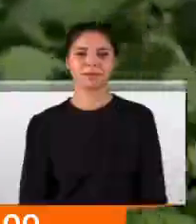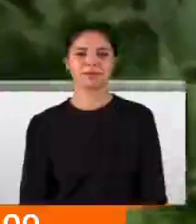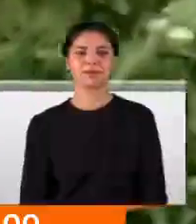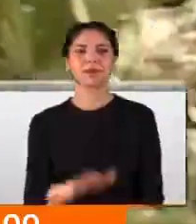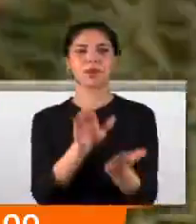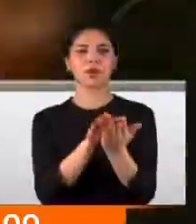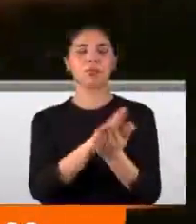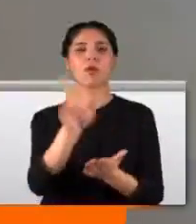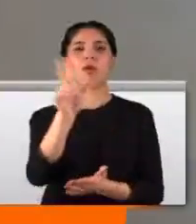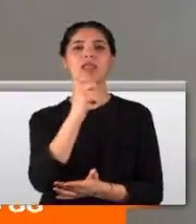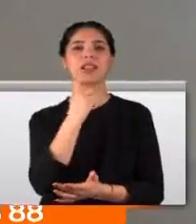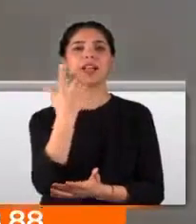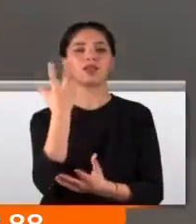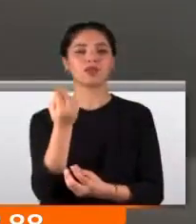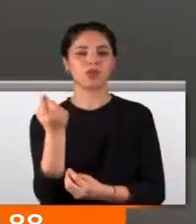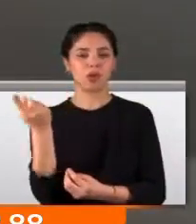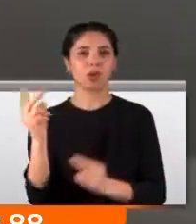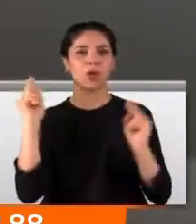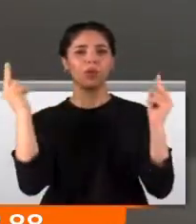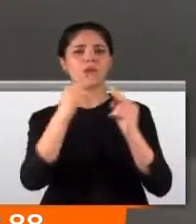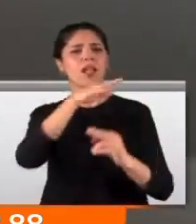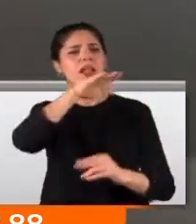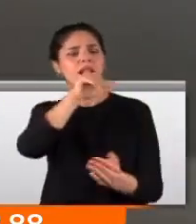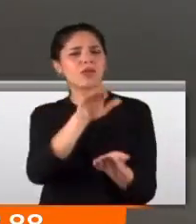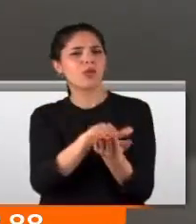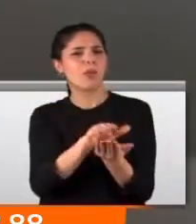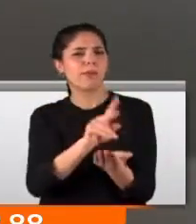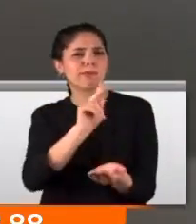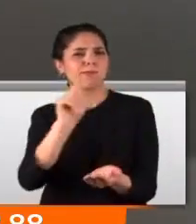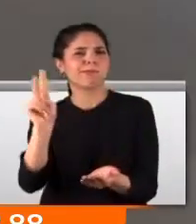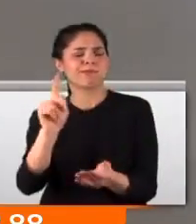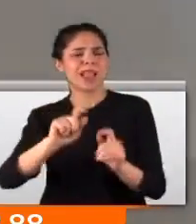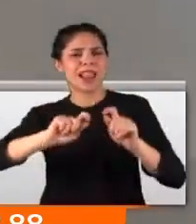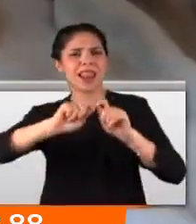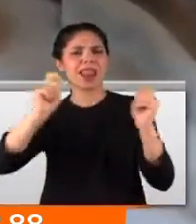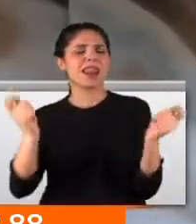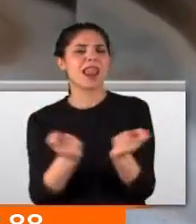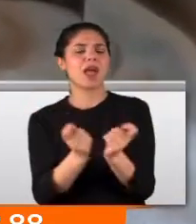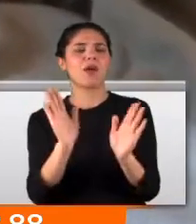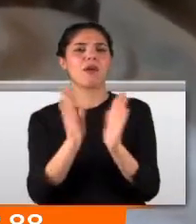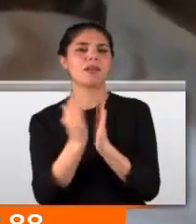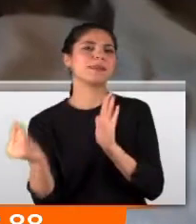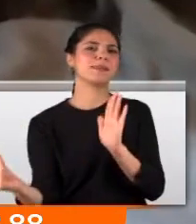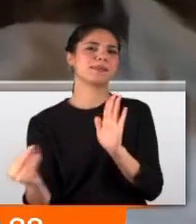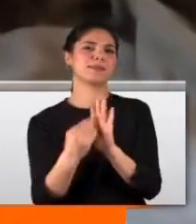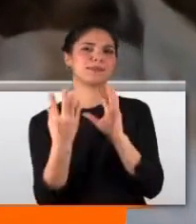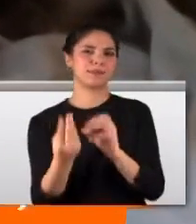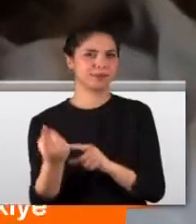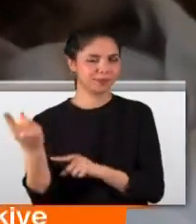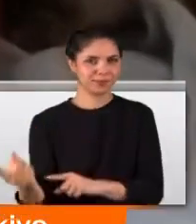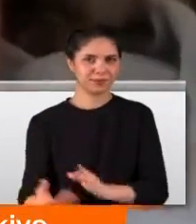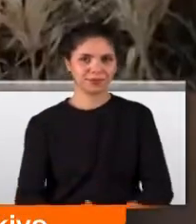köpek Bobi 30 yaşını açtı dünyanın en yaşlı köpeği olarak adını Guinness Rekorlar Kitabına yazdırdı